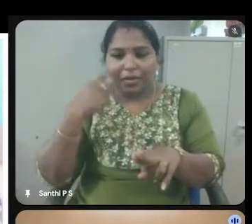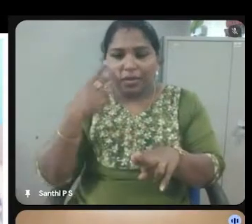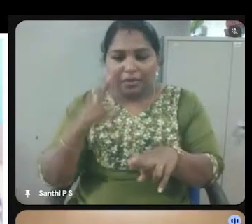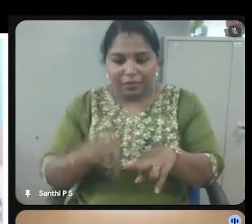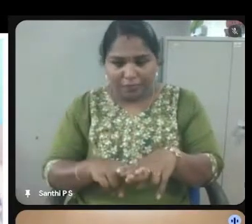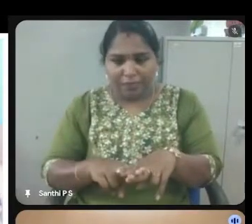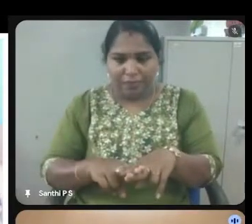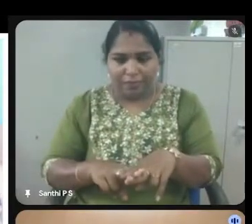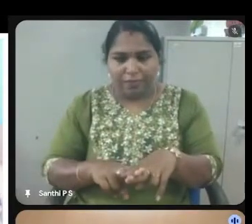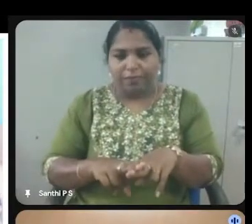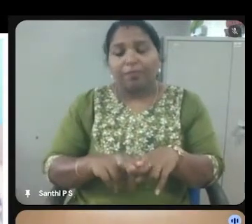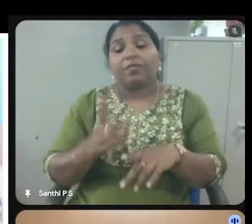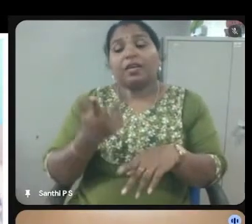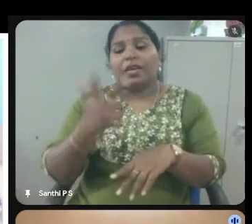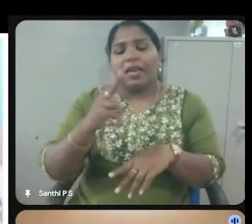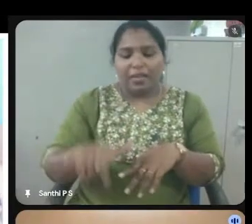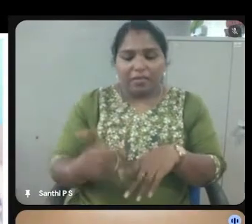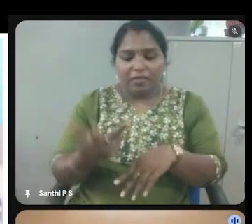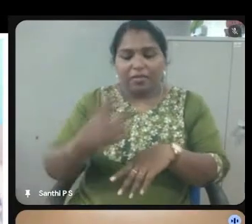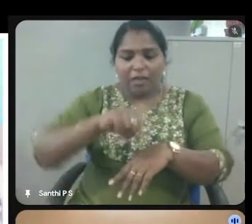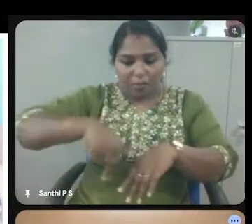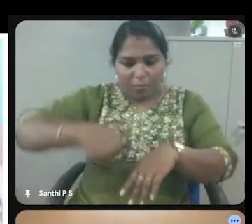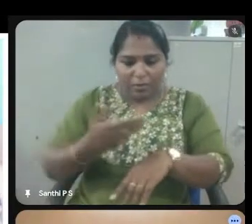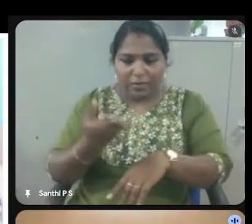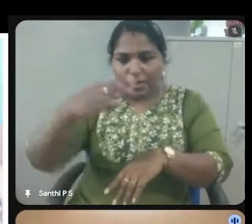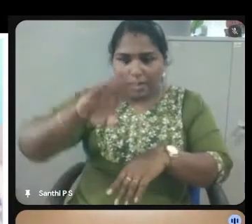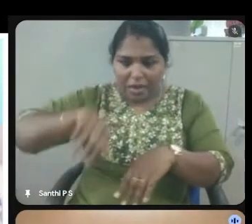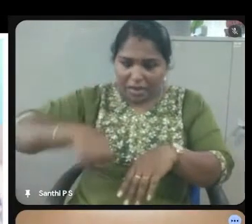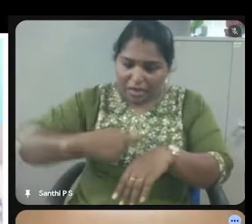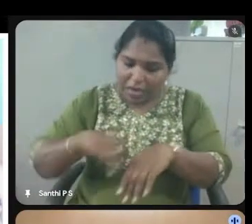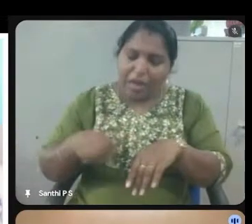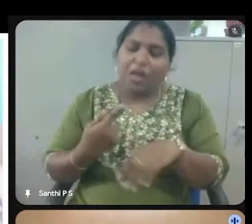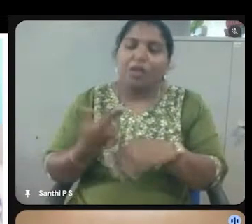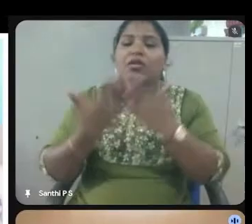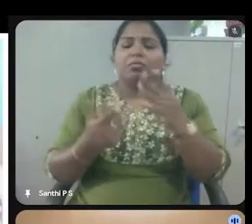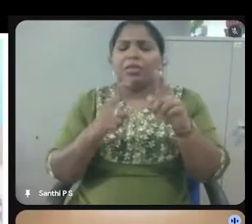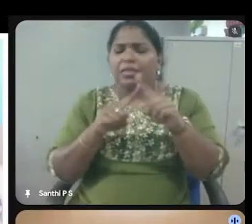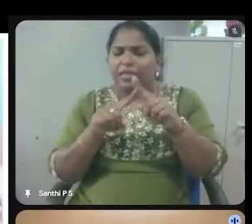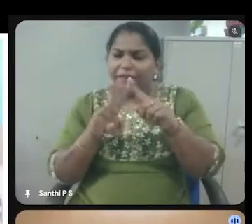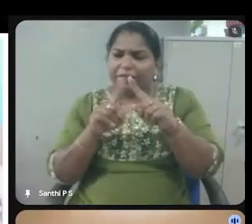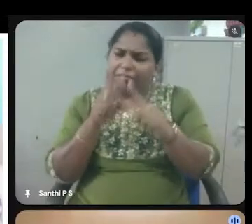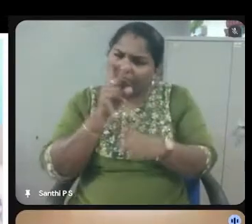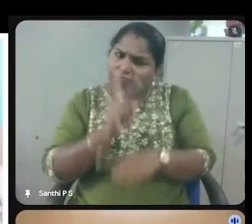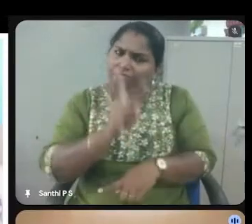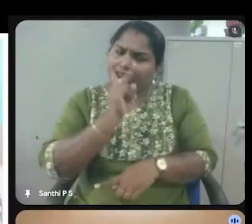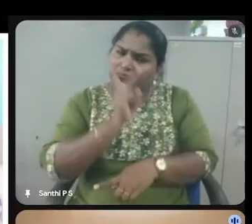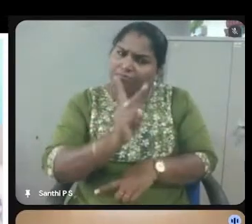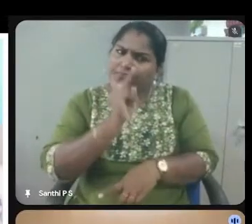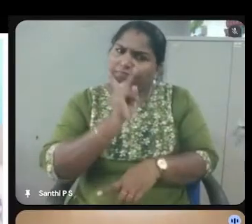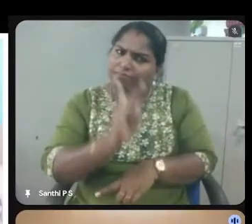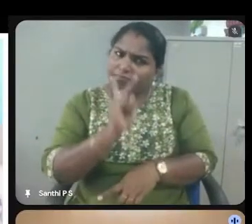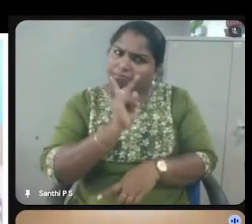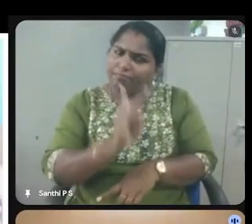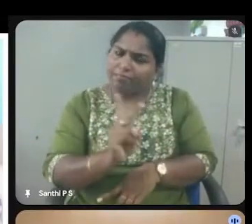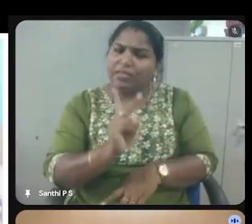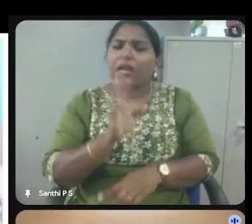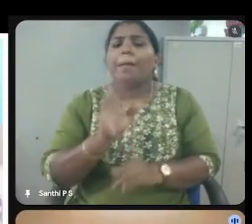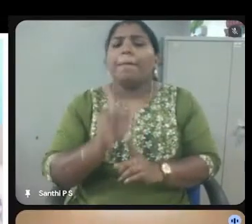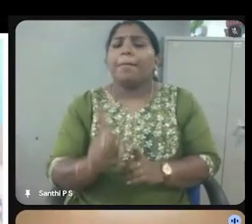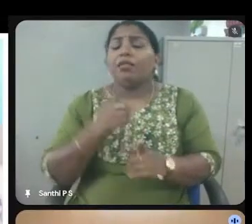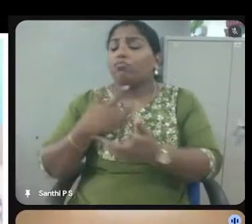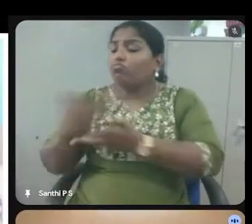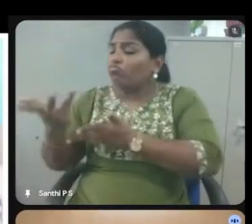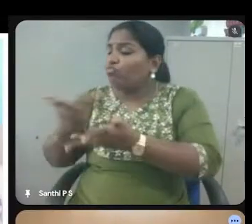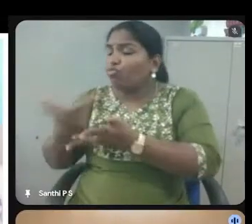നമ്മൾ 8-10 മണിക്കൂർ ഒരു ദിവസം സ്ക്രീൻ ടൈം കാണുന്ന കുട്ടികളുണ്ട്. അതപ്പം സ്ക്രീൻ ടൈം ഒരുപാട് കൂടുകയും ബാക്കി ഇന്ററാക്ഷൻസ് ഒക്കെ